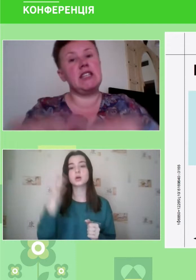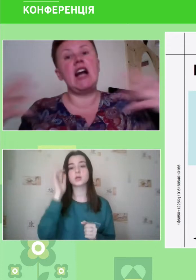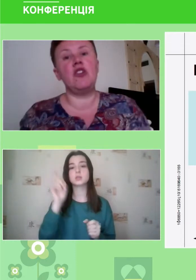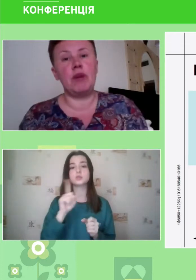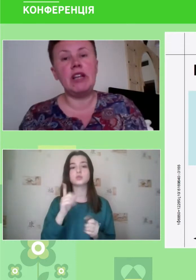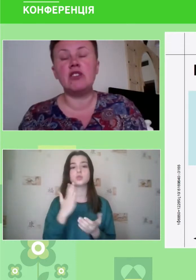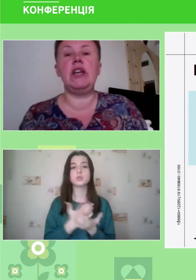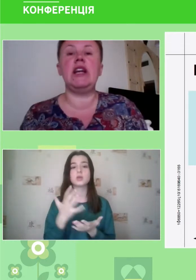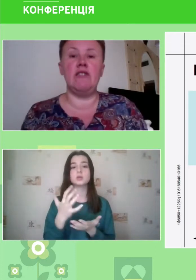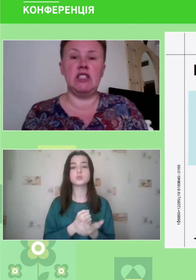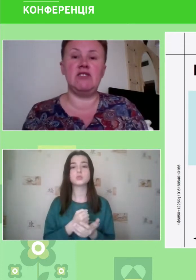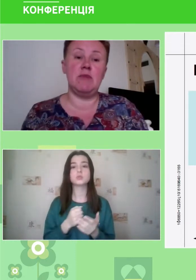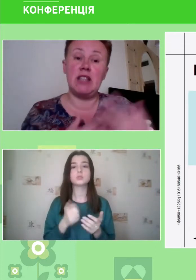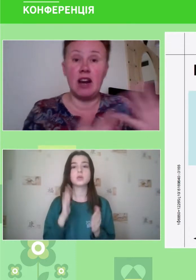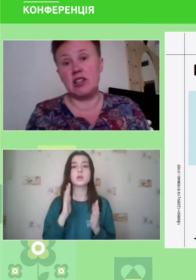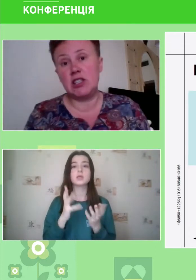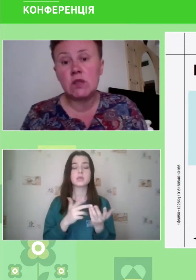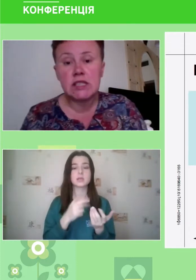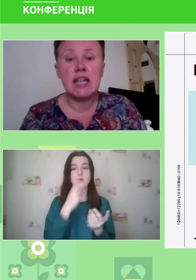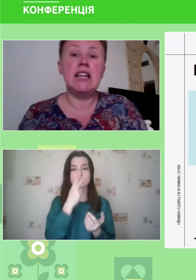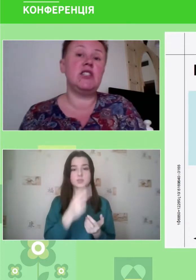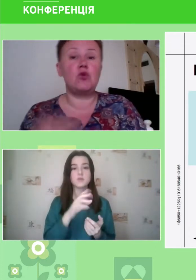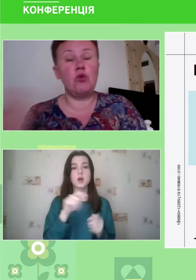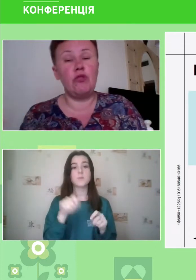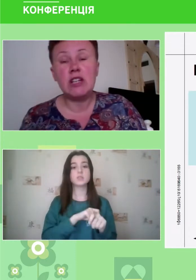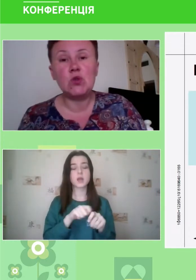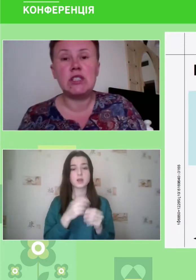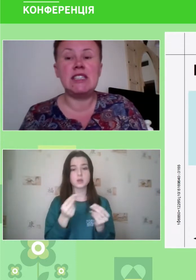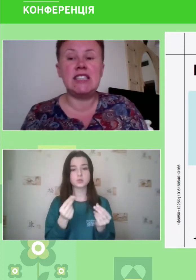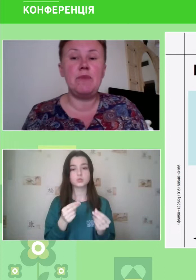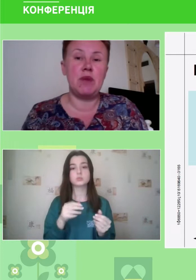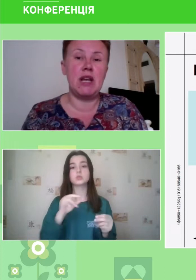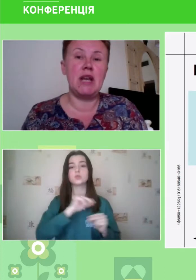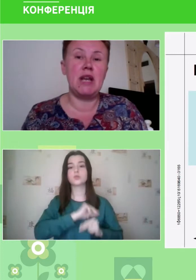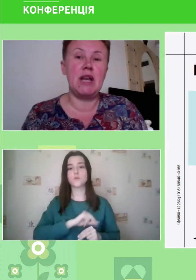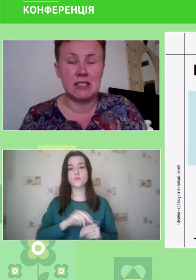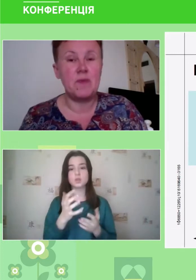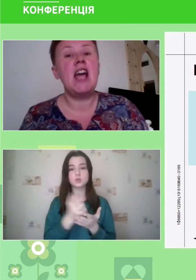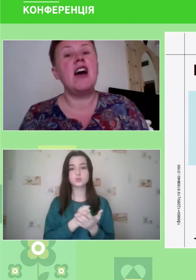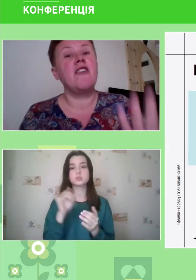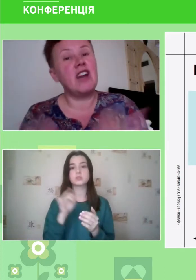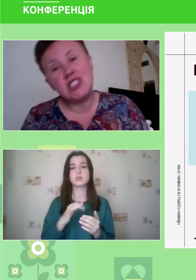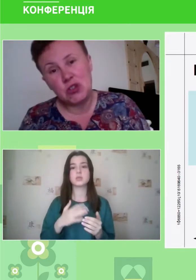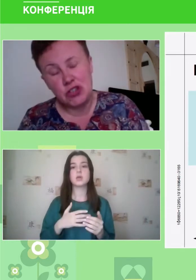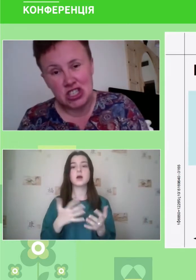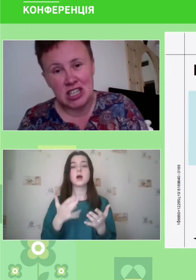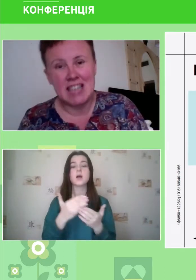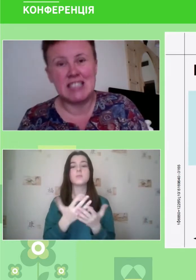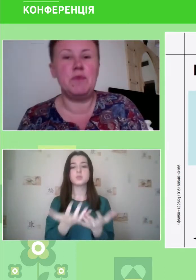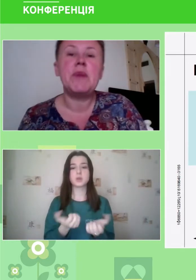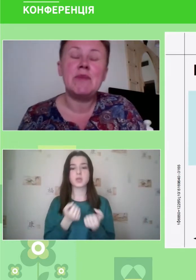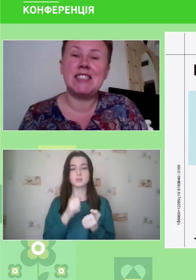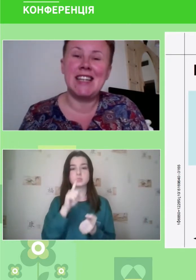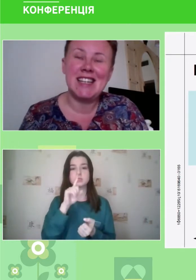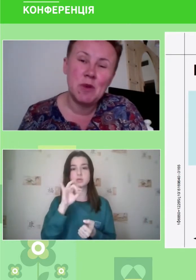скажімо так, загально прийнято кілька видів. Це матеріальні ресурси, це трудові ресурси і це підприємницький хист. В нашій сьогоднішній